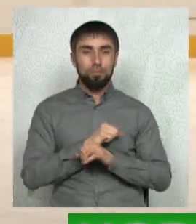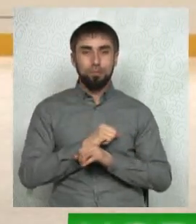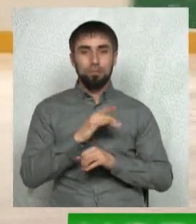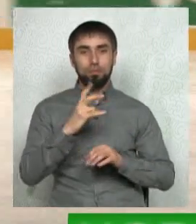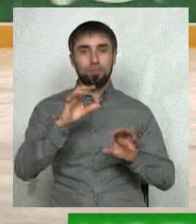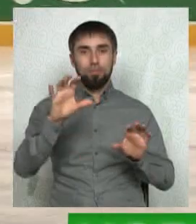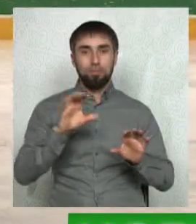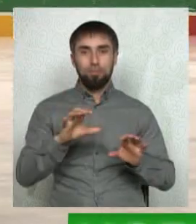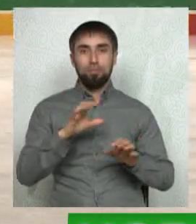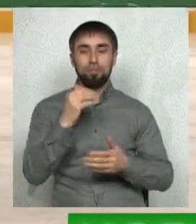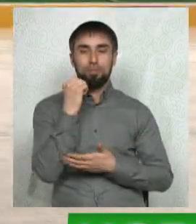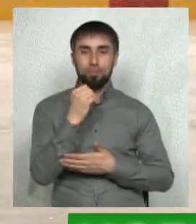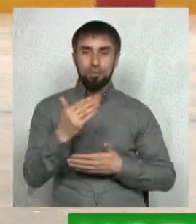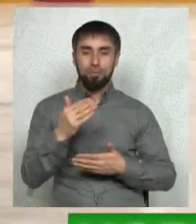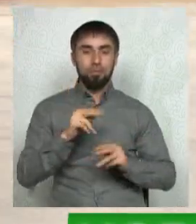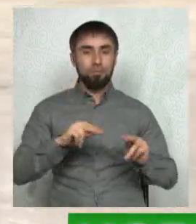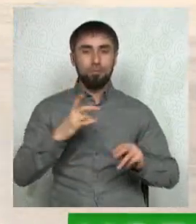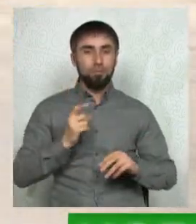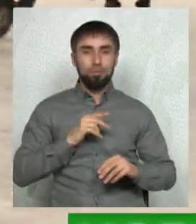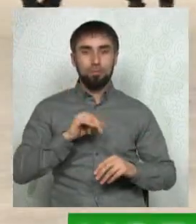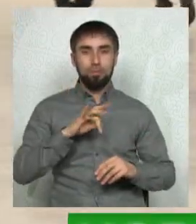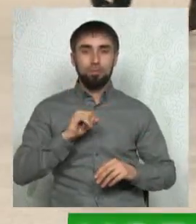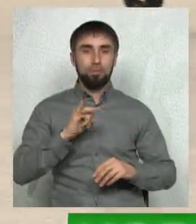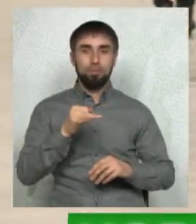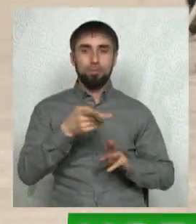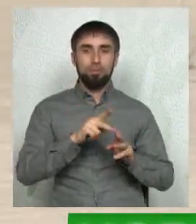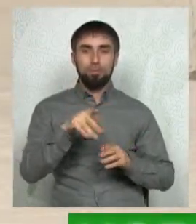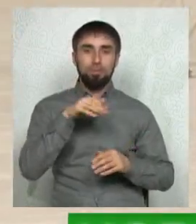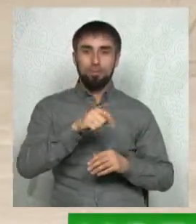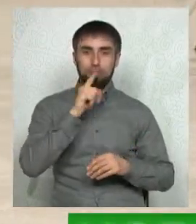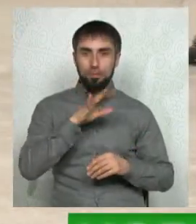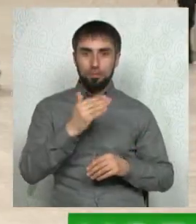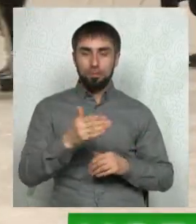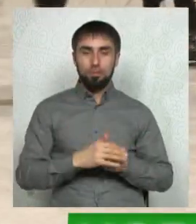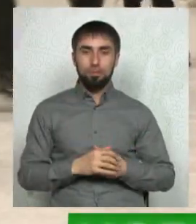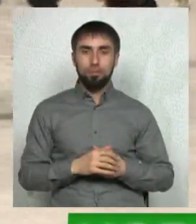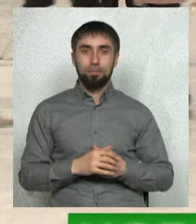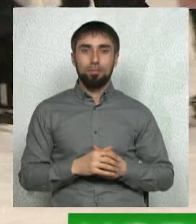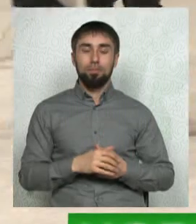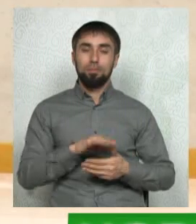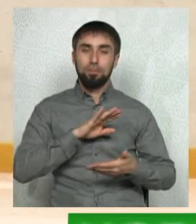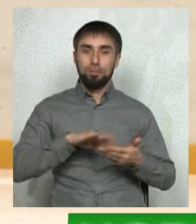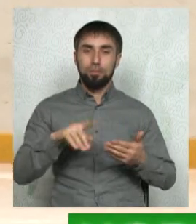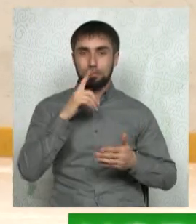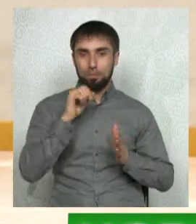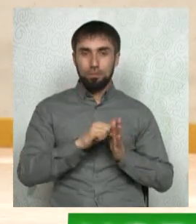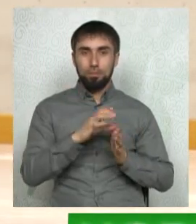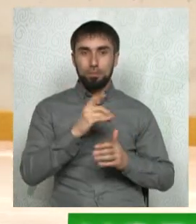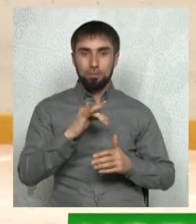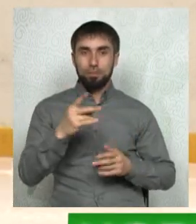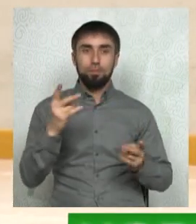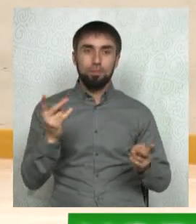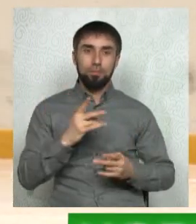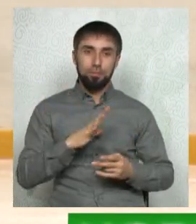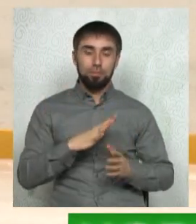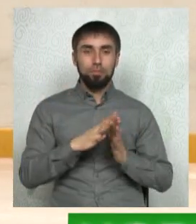законных основаниях. Преподаватели не ждут их на парах, а за прогул декан не вызовет к себе в кабинет. После зимней сессии это именно то, что нужно